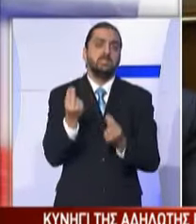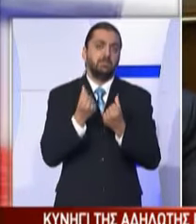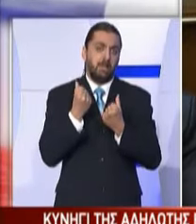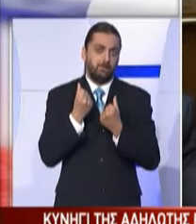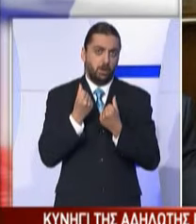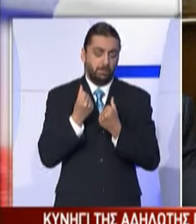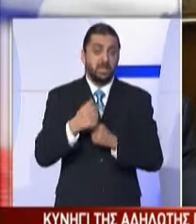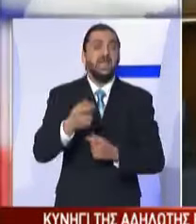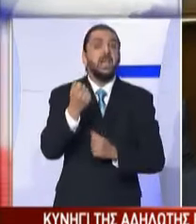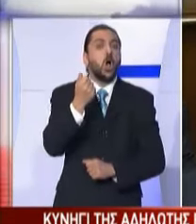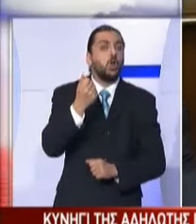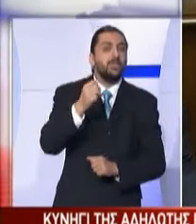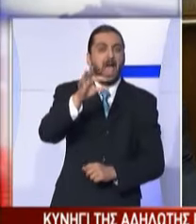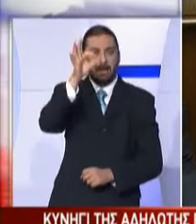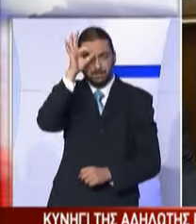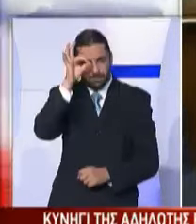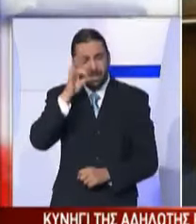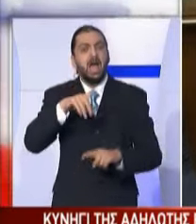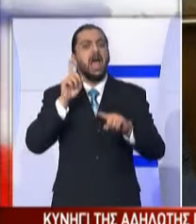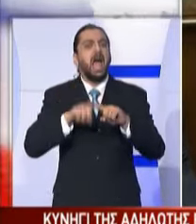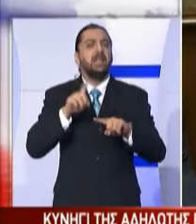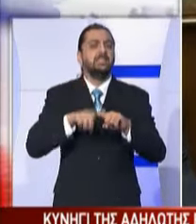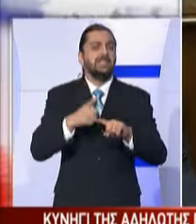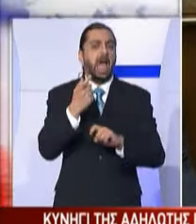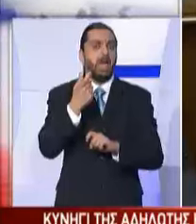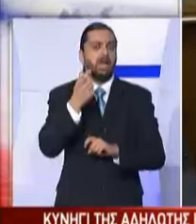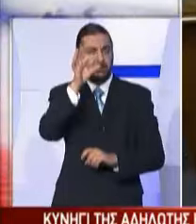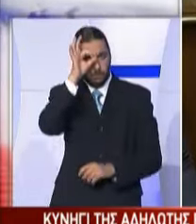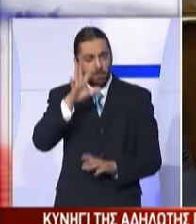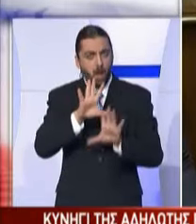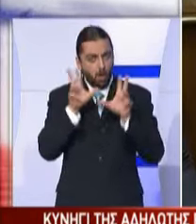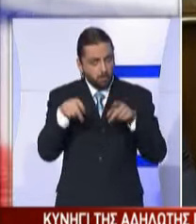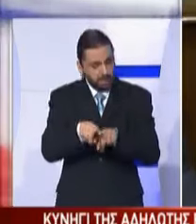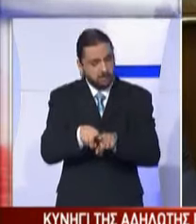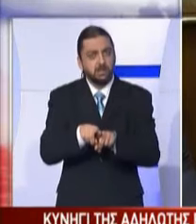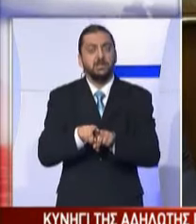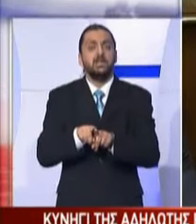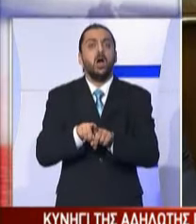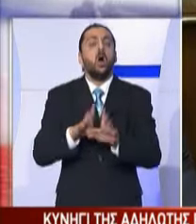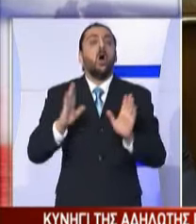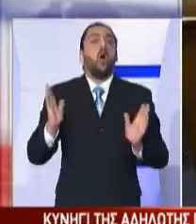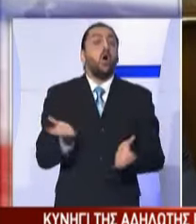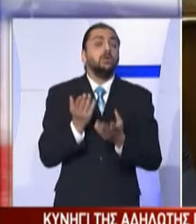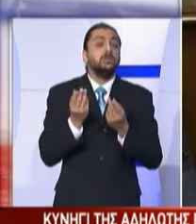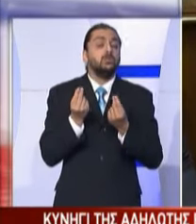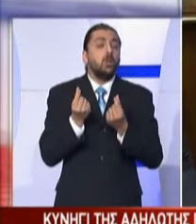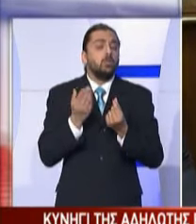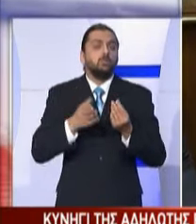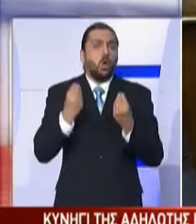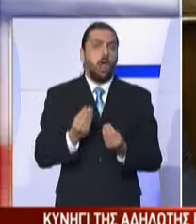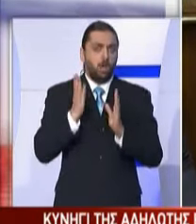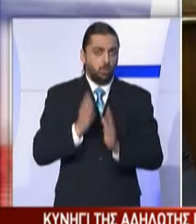αστυνομία γενικά και η οικονομική αστυνομία ειδικότερα θα συντρέξουν με ό,τι καλύτερο μπορούν